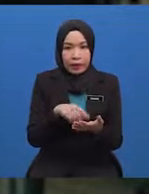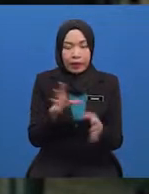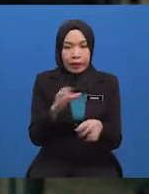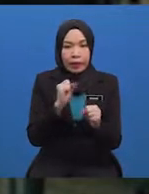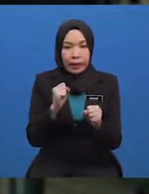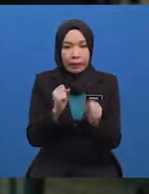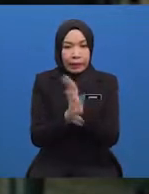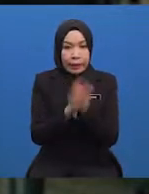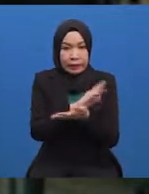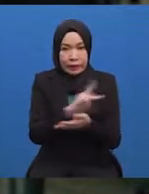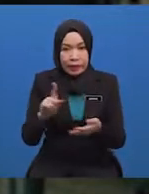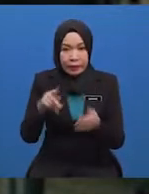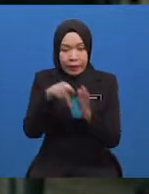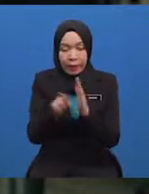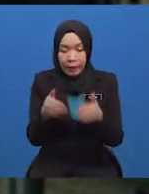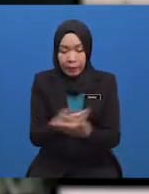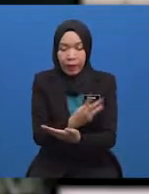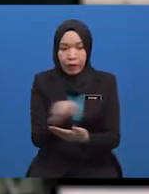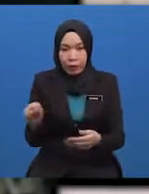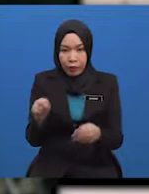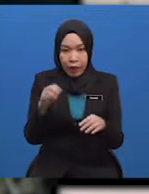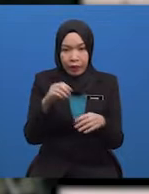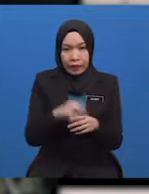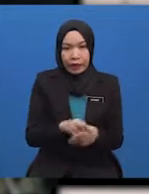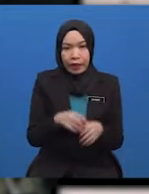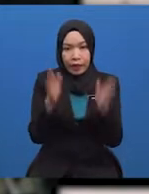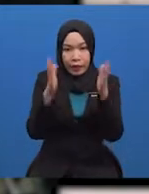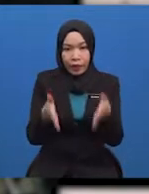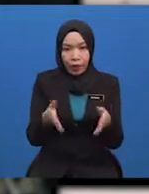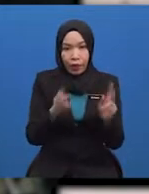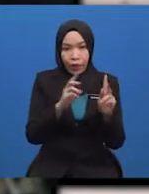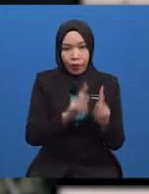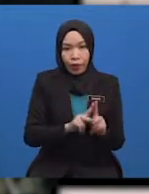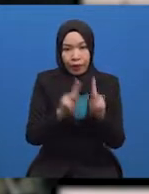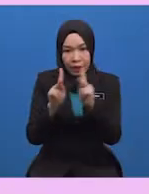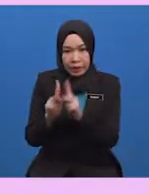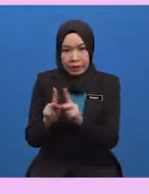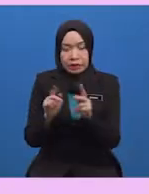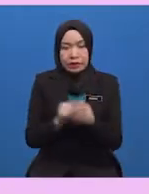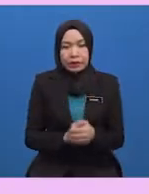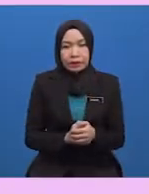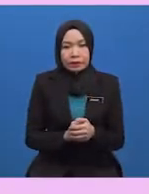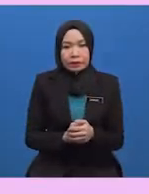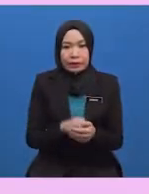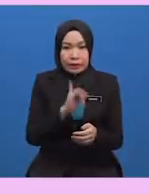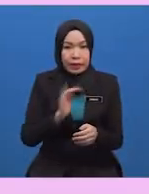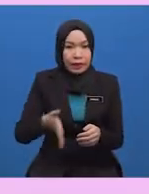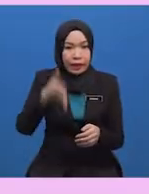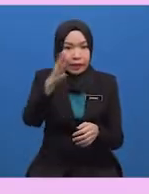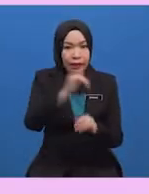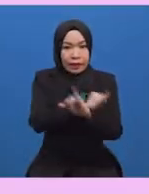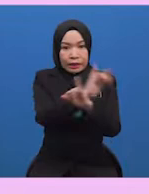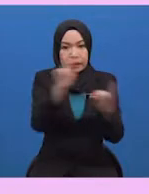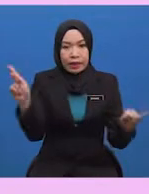dalam kalangan penduduk desa. Berikut saya akan menjelaskan tentang kesan transformasi